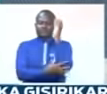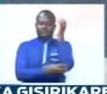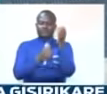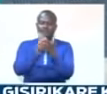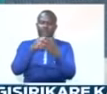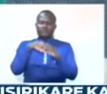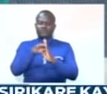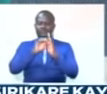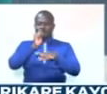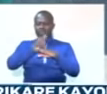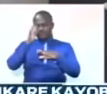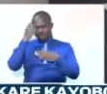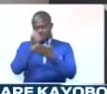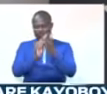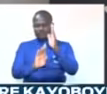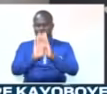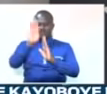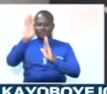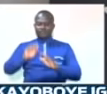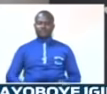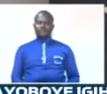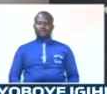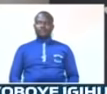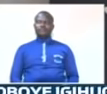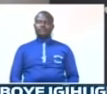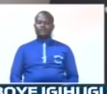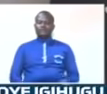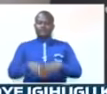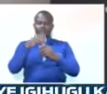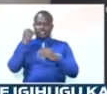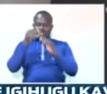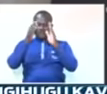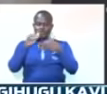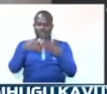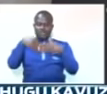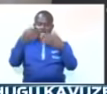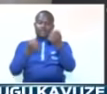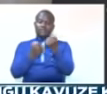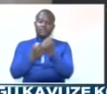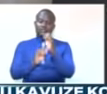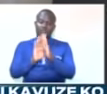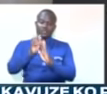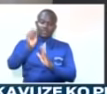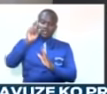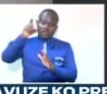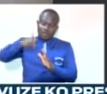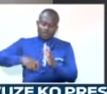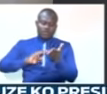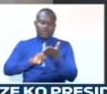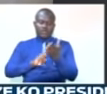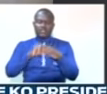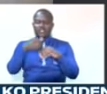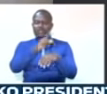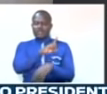gahunda bashyiriweho na leta zo kubateza imbere. Iyo umuntu ahawe ubufasha kugira ngo yiteze imbere aba akwiye gukoresha ayo